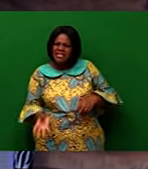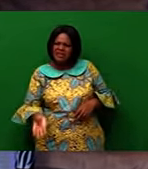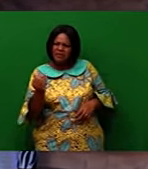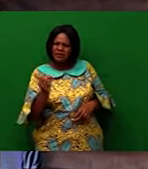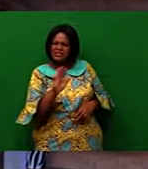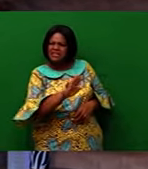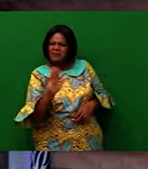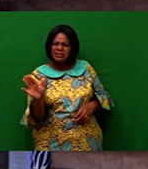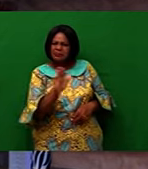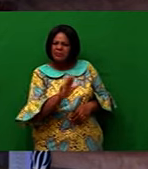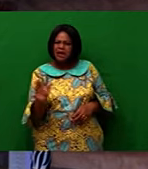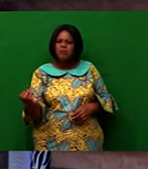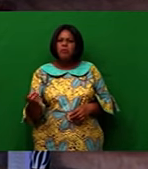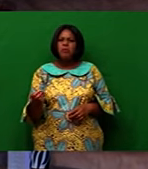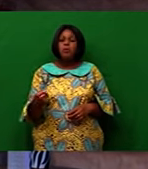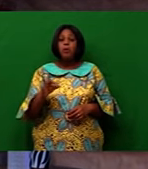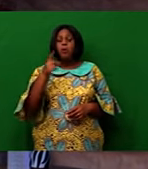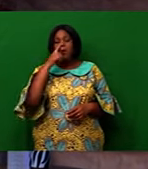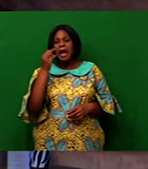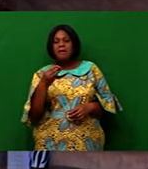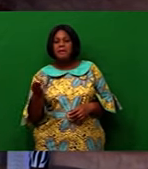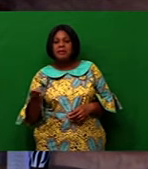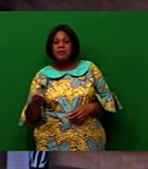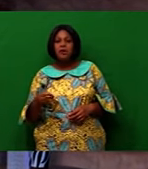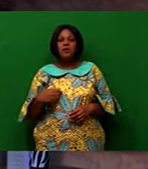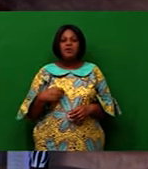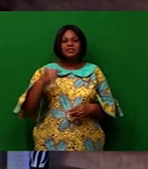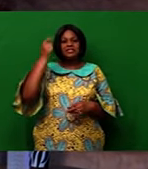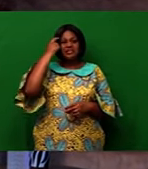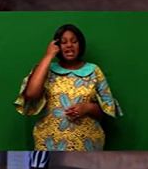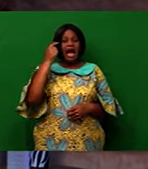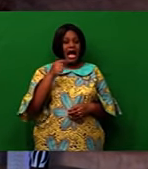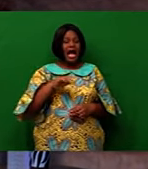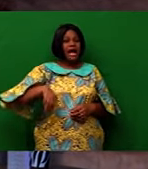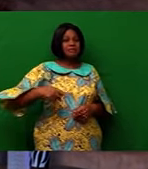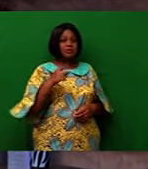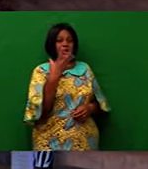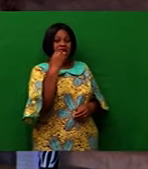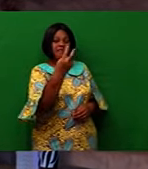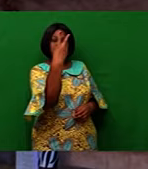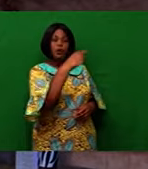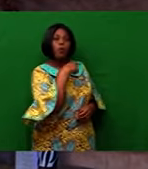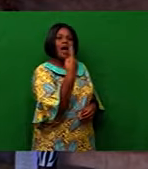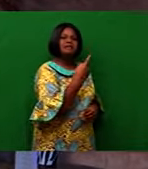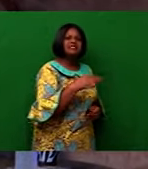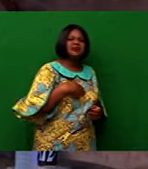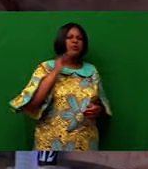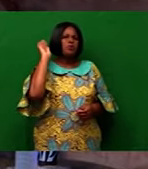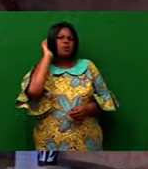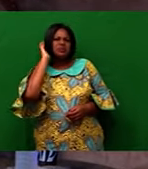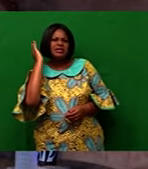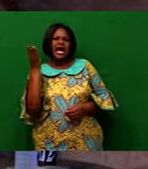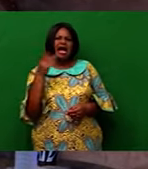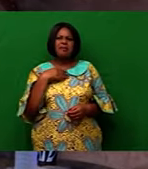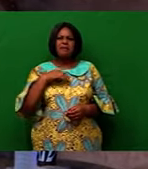mamwe maparika amunenge muchitongoziva asi muchinwa mvura kuti mukanzwa kuti apa pane vana vanomwe mudzimai manyara